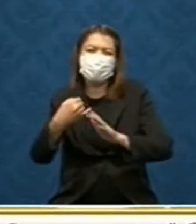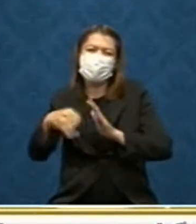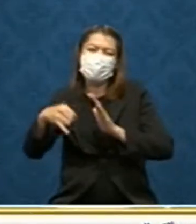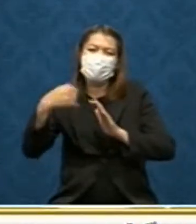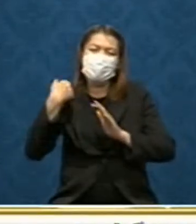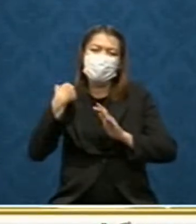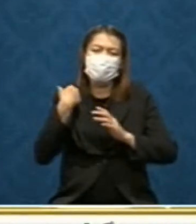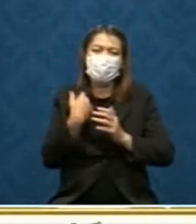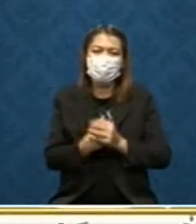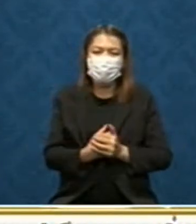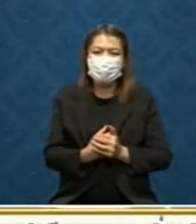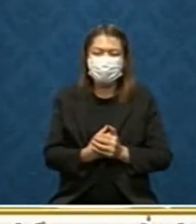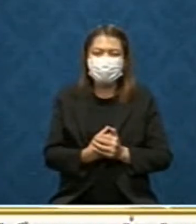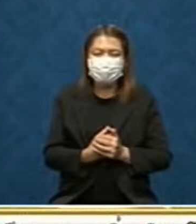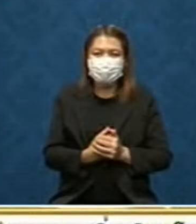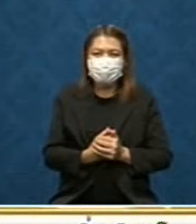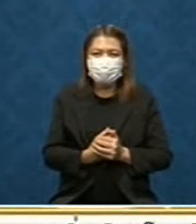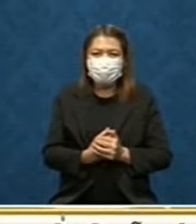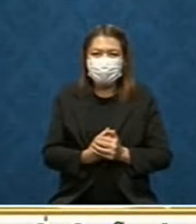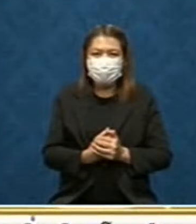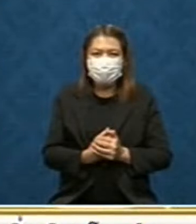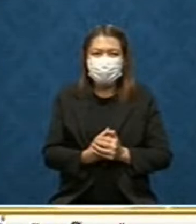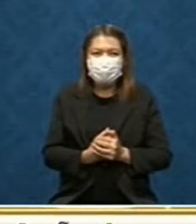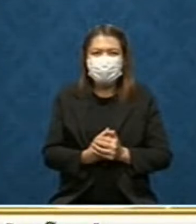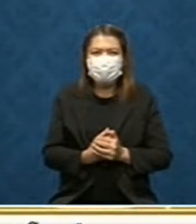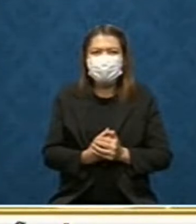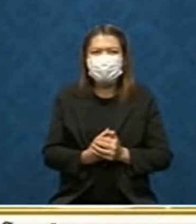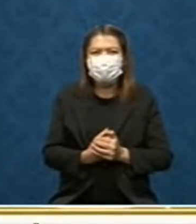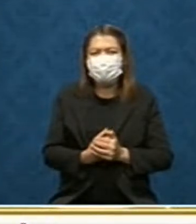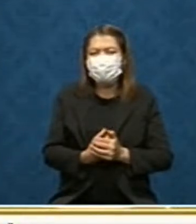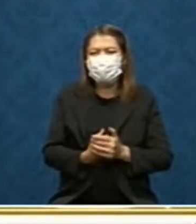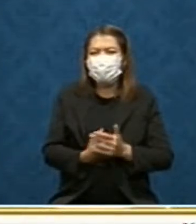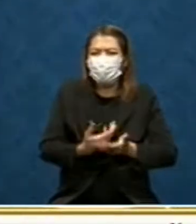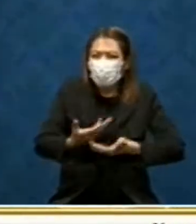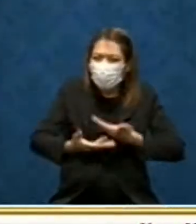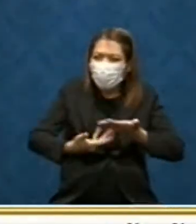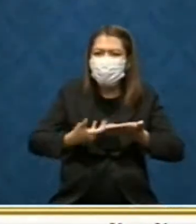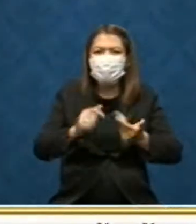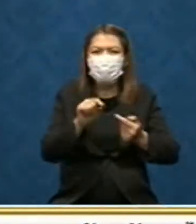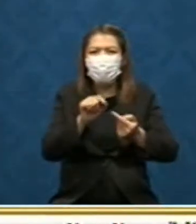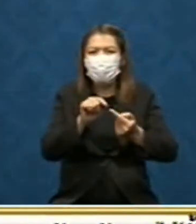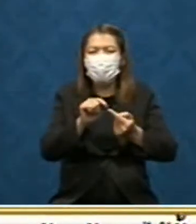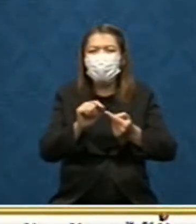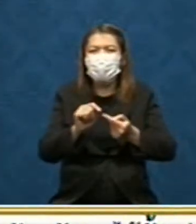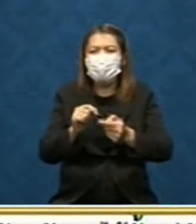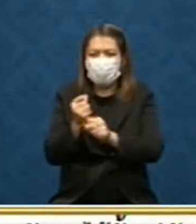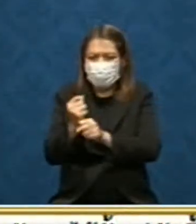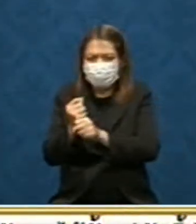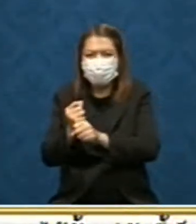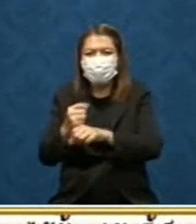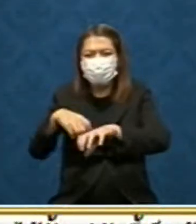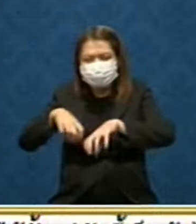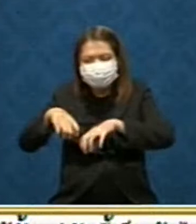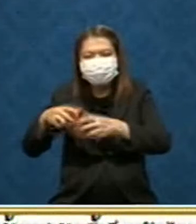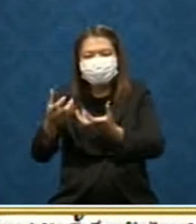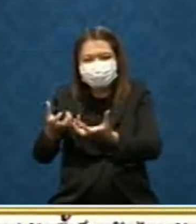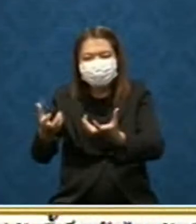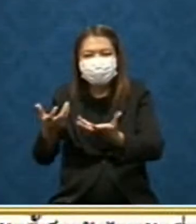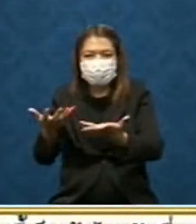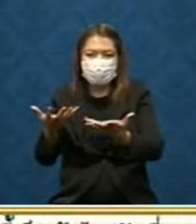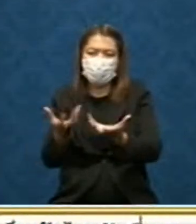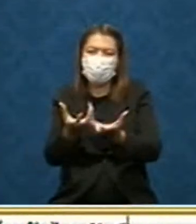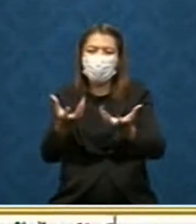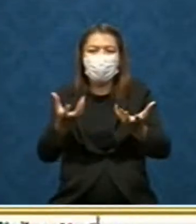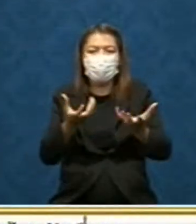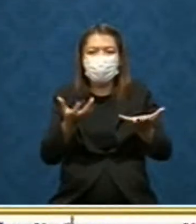ก็คท่านไปกระตุ้นกันใช้จายกบริโภคมากกวาไปกตุ้นการผลิตมัไม่เกิด Product